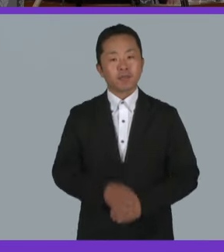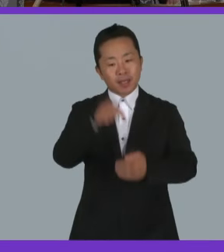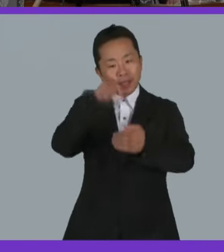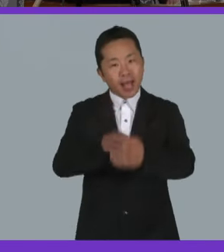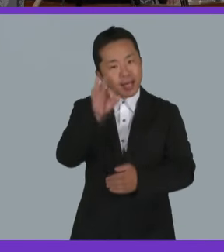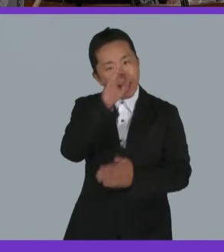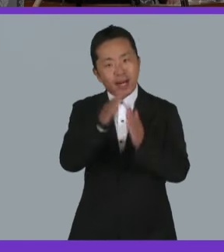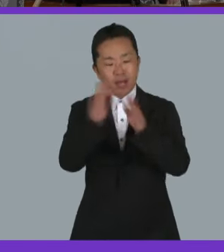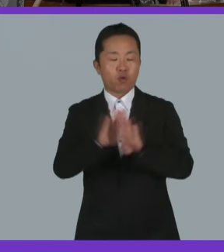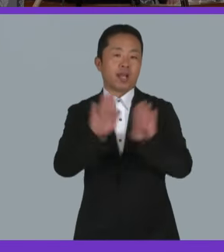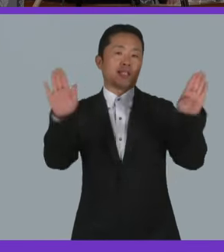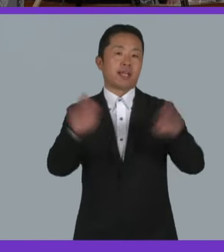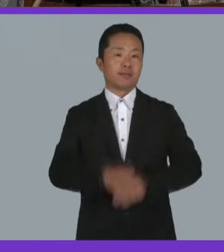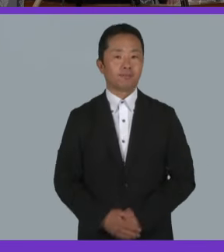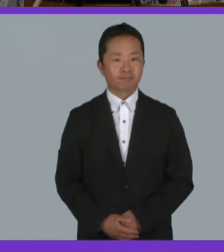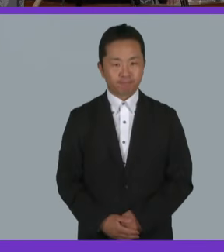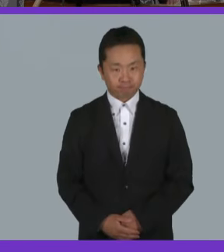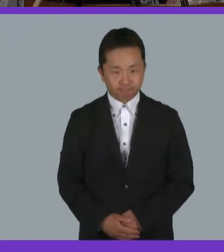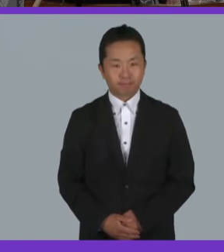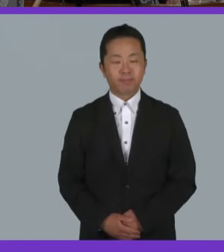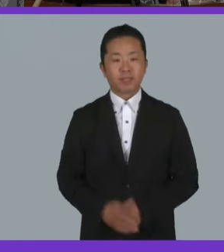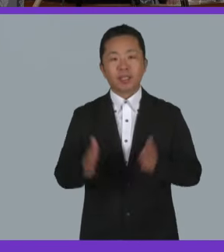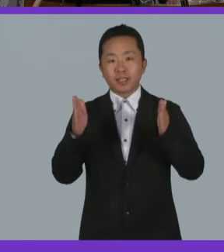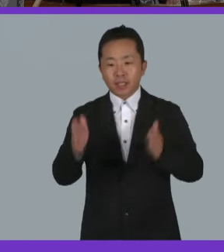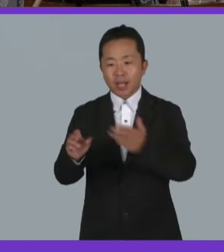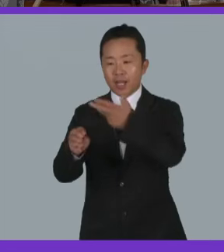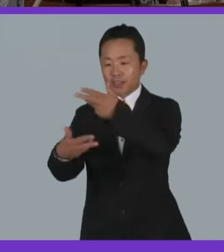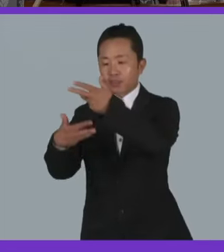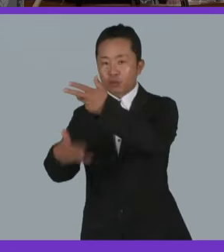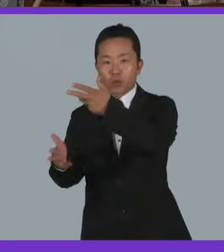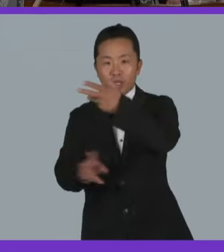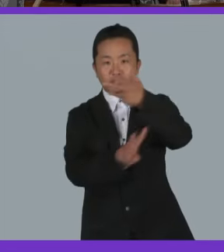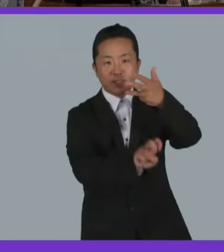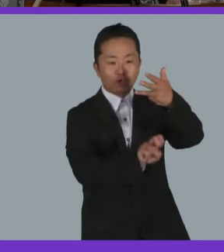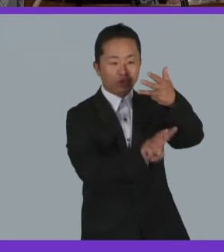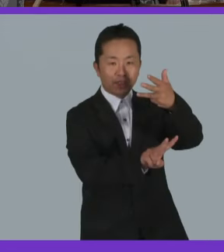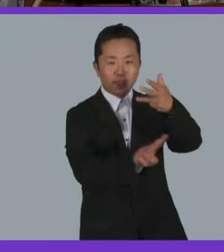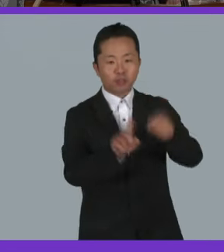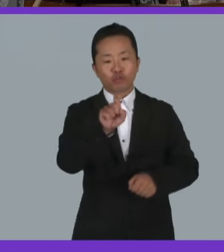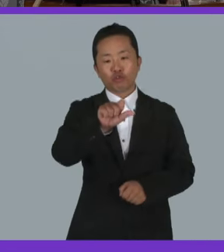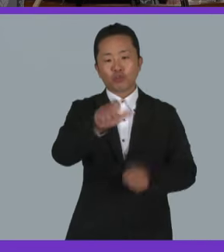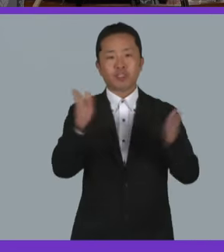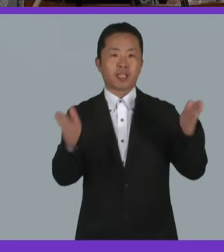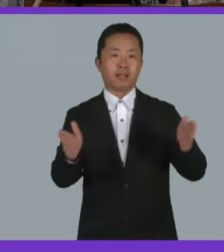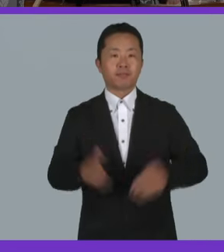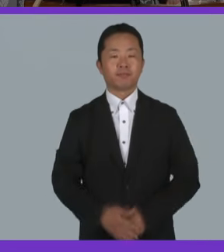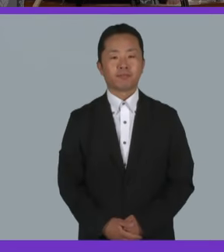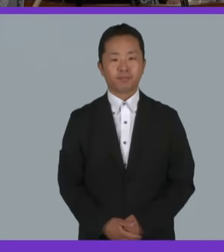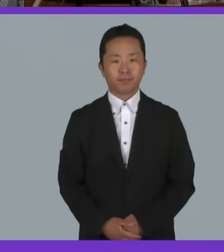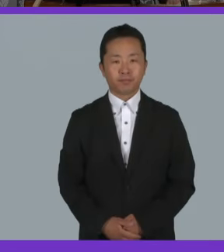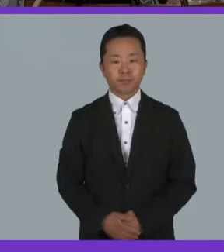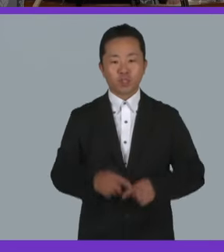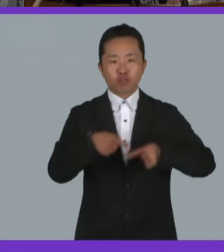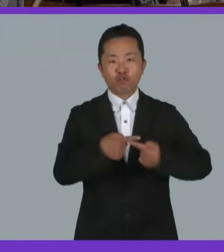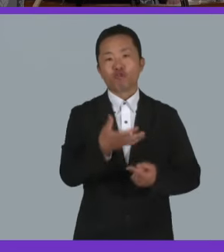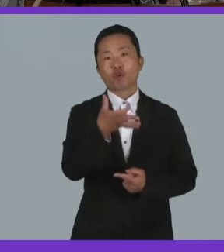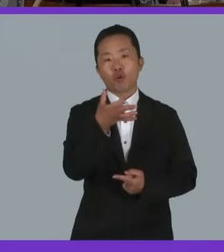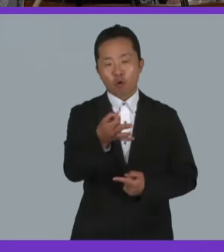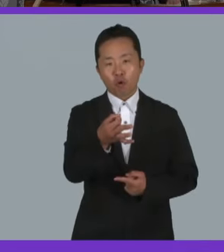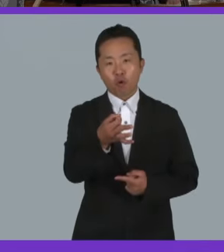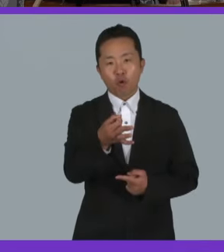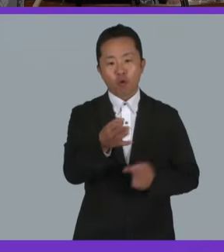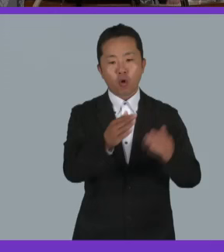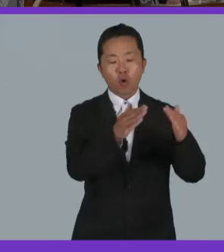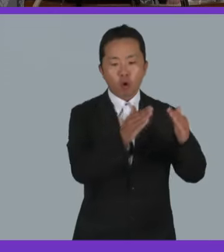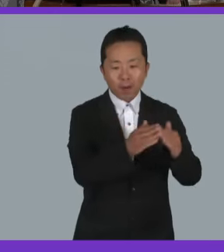覧会を開催したいと思います。開催期間は8月の8日から22日の15日間で、入場料本丸御